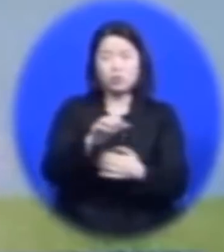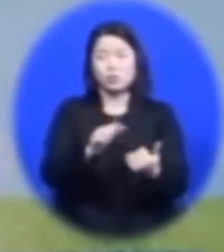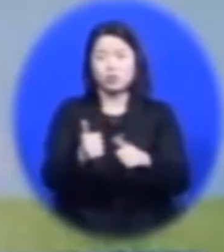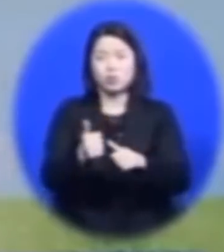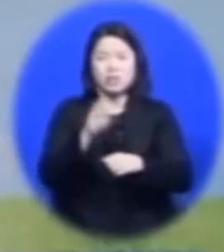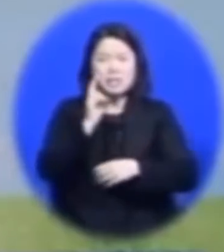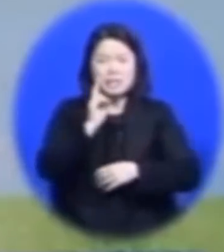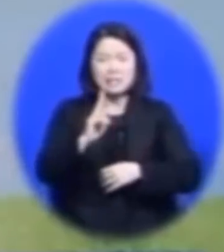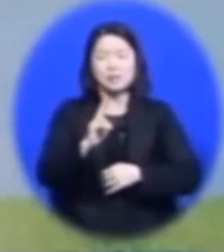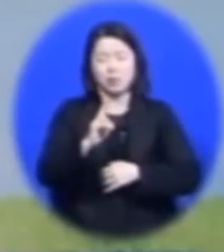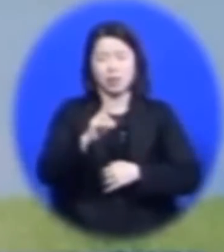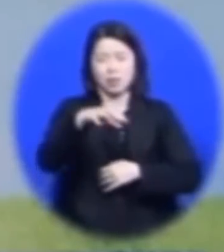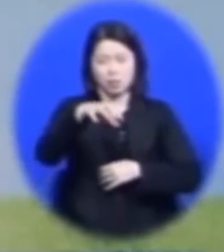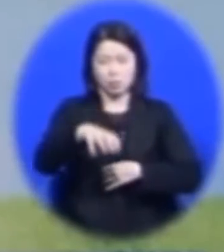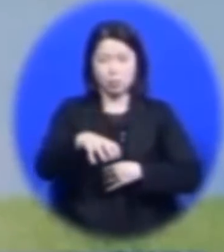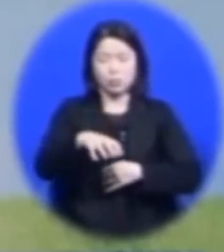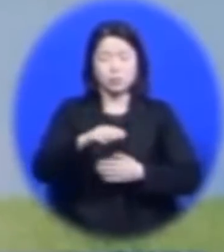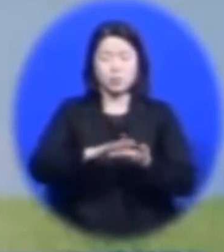현장입니다